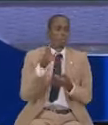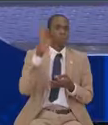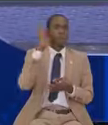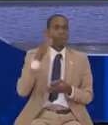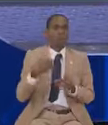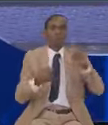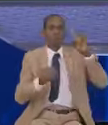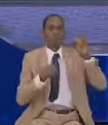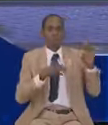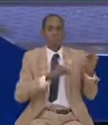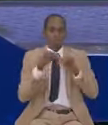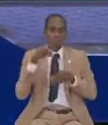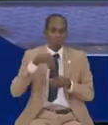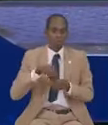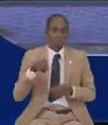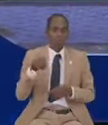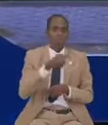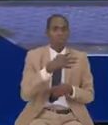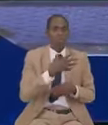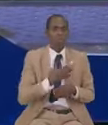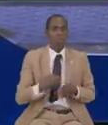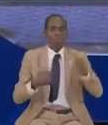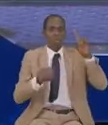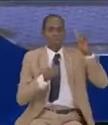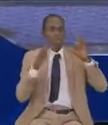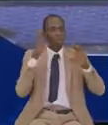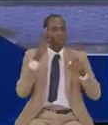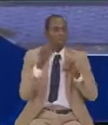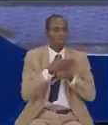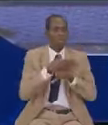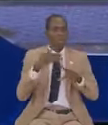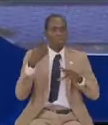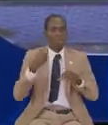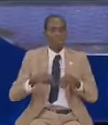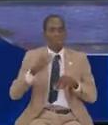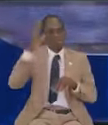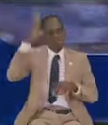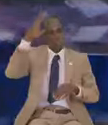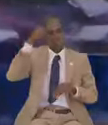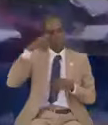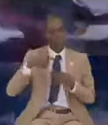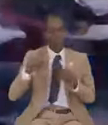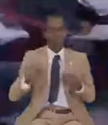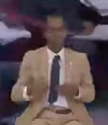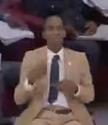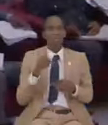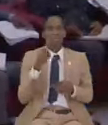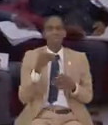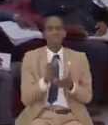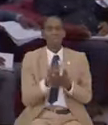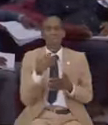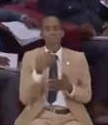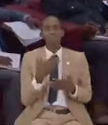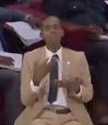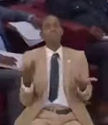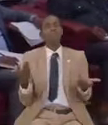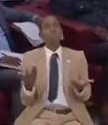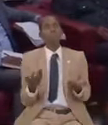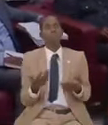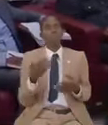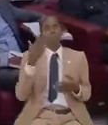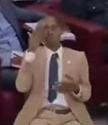je te ré de votre corps le cœur de pierre pourquoi